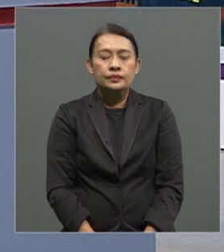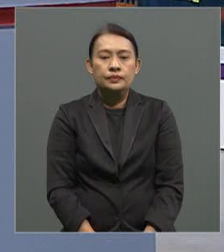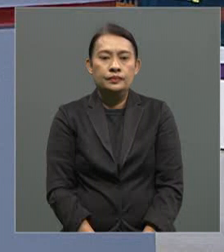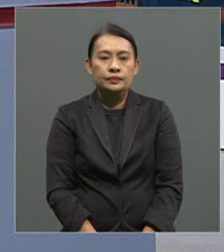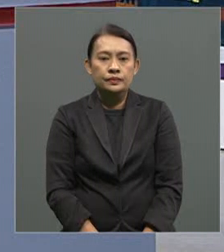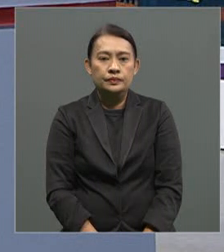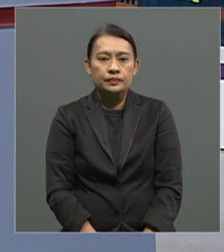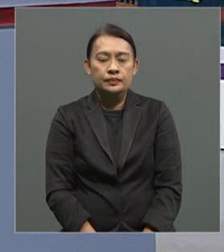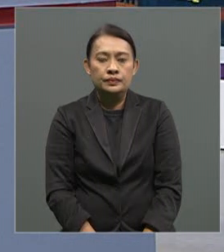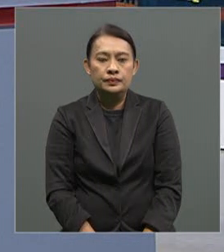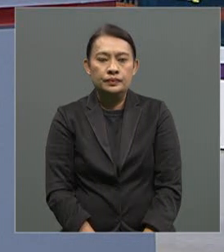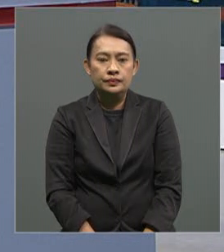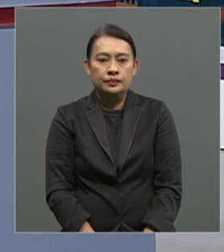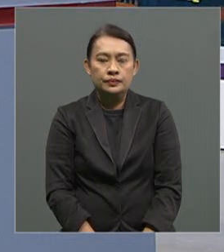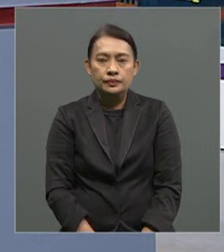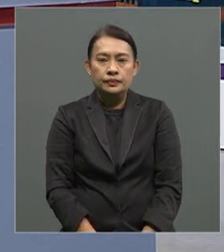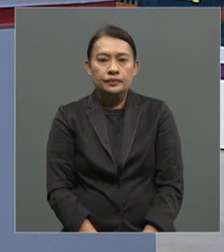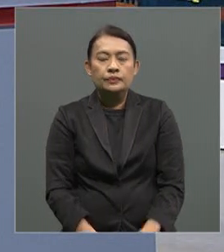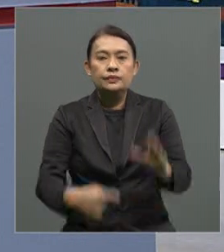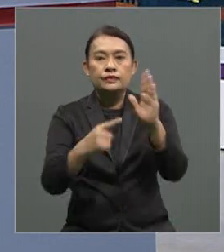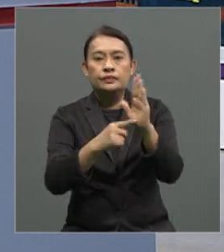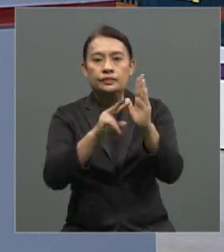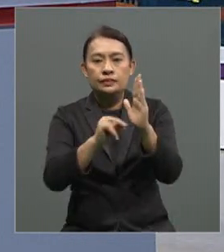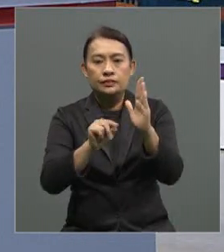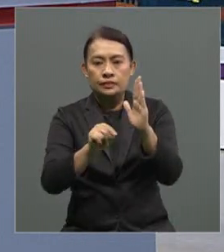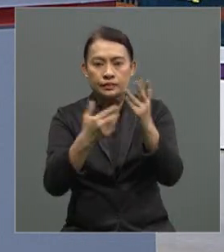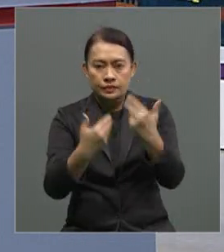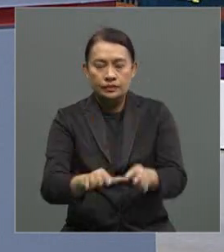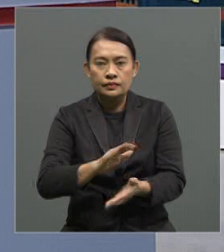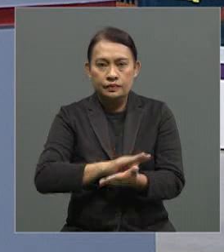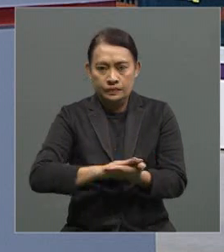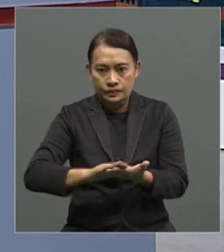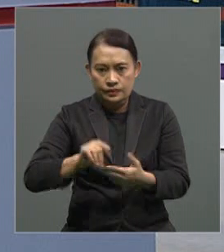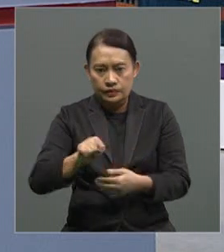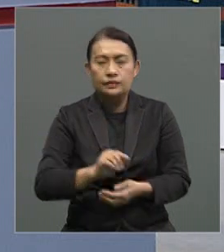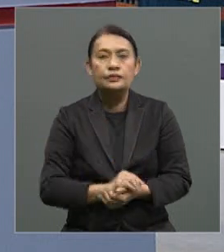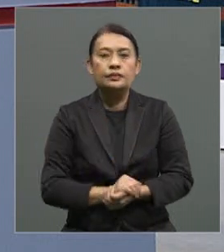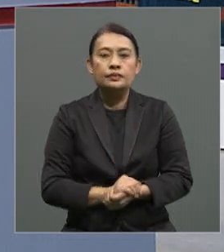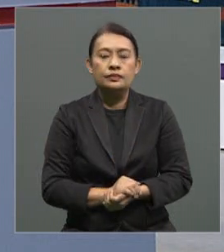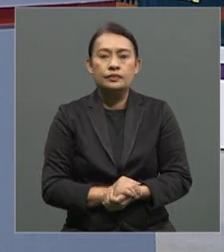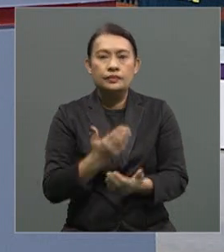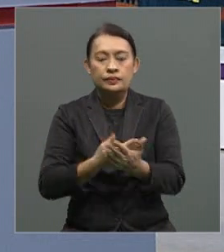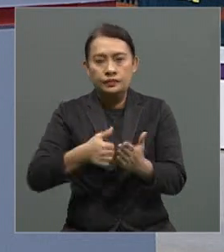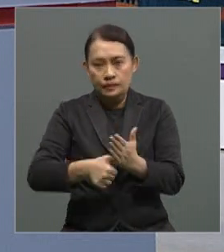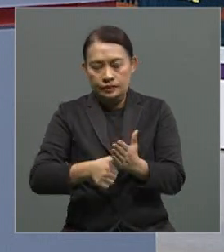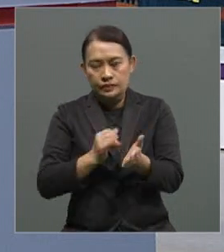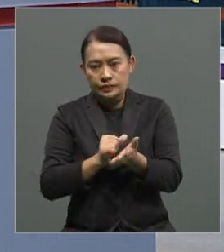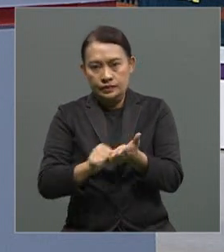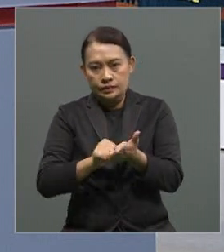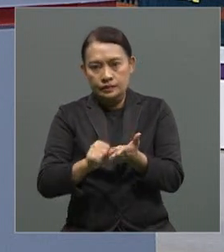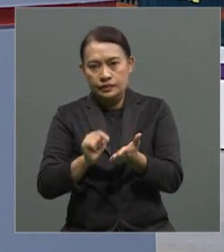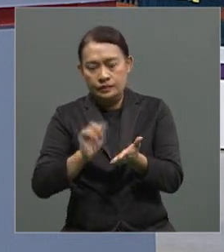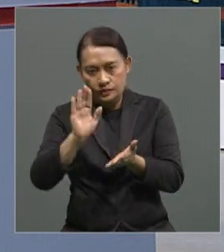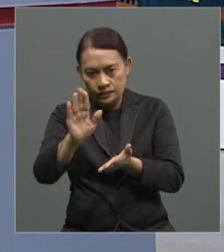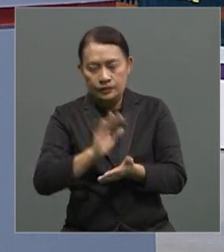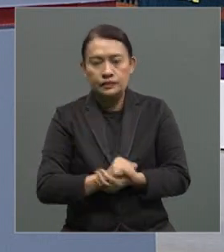อย่างภาพที่คุณผู้ชมเห็นเมื่อสักครู่นี้เป็นภาพที่จังหวัดนนทบุรี ครับ คิกออฟเรียบร้อยแล้วนะครับสำหรับตลาดนัดแก้หนี้นะครับแต่อย่างที่บอกไว้นะครับว่าไม่